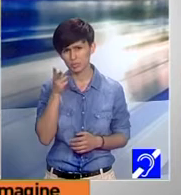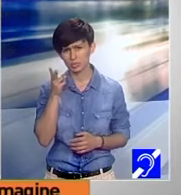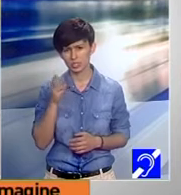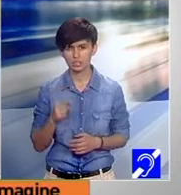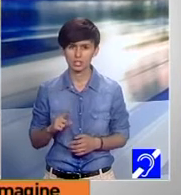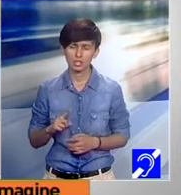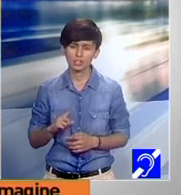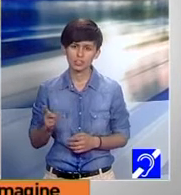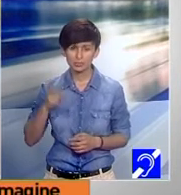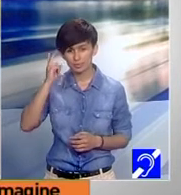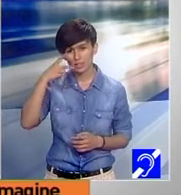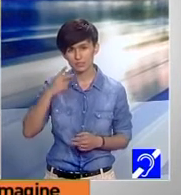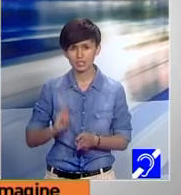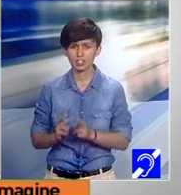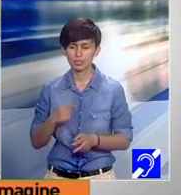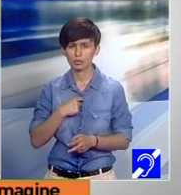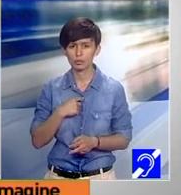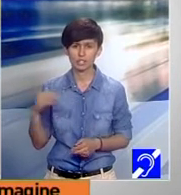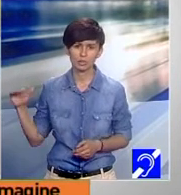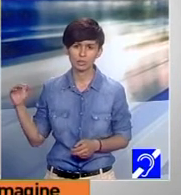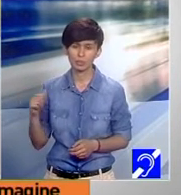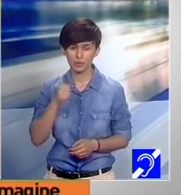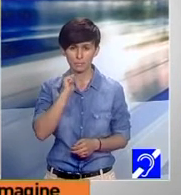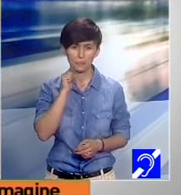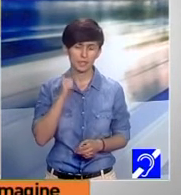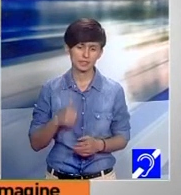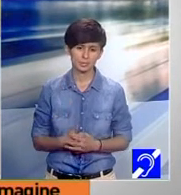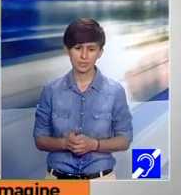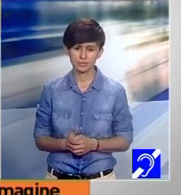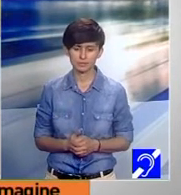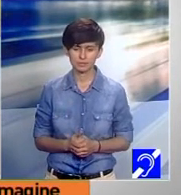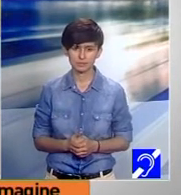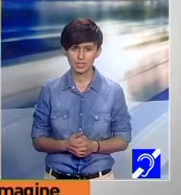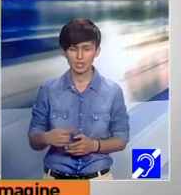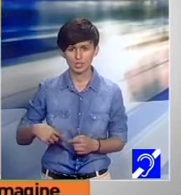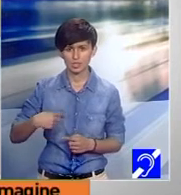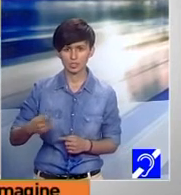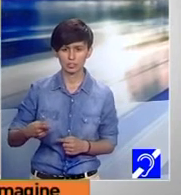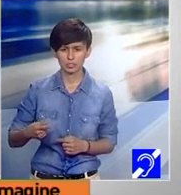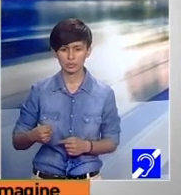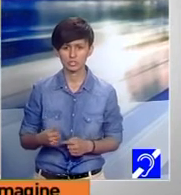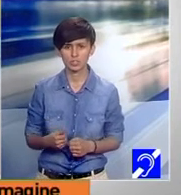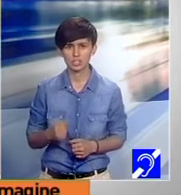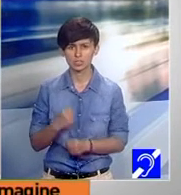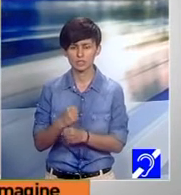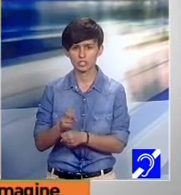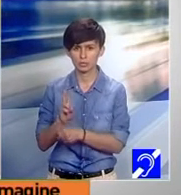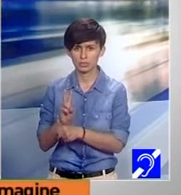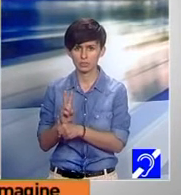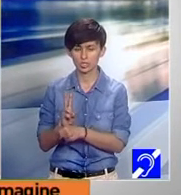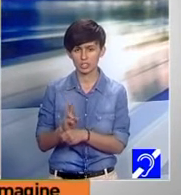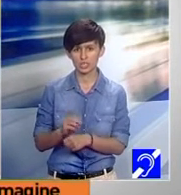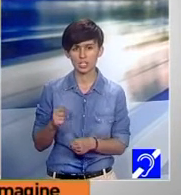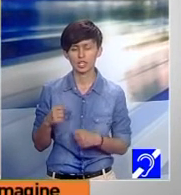ceva așa. Iar după introducerea tratamentului se face monitorizare săptămânal de la naștere.